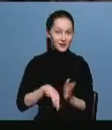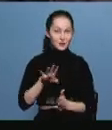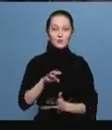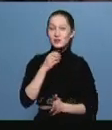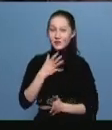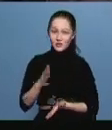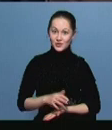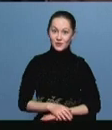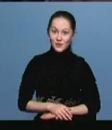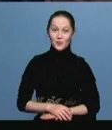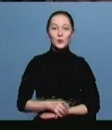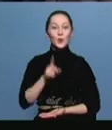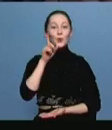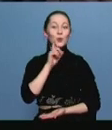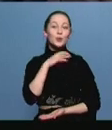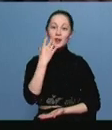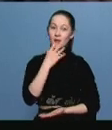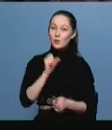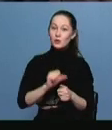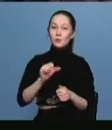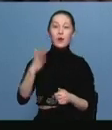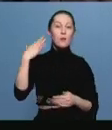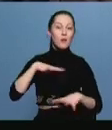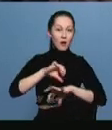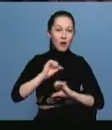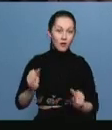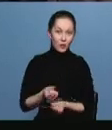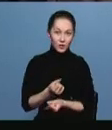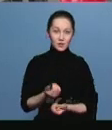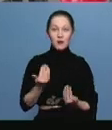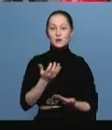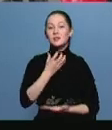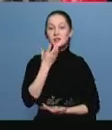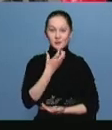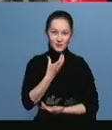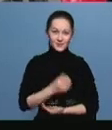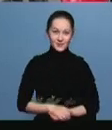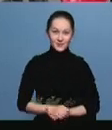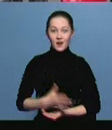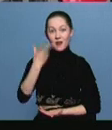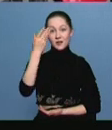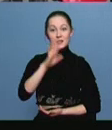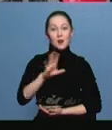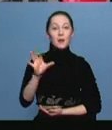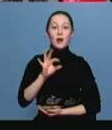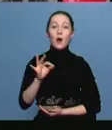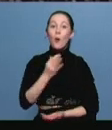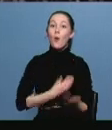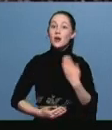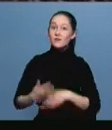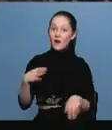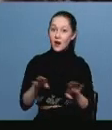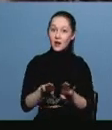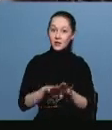стало. Уютно, очень тепло стало. Холодно раньше было на вокзале, сейчас очень тепло стало. Не забыли и о маломобильных группах населения.